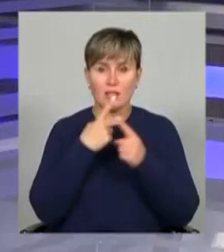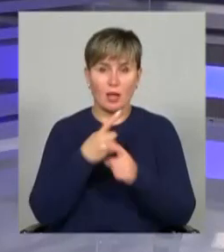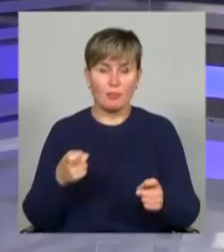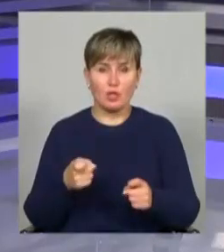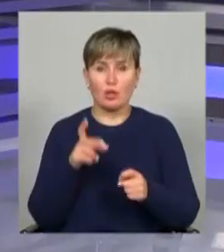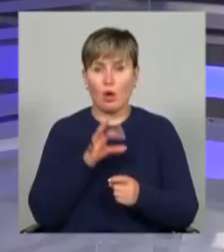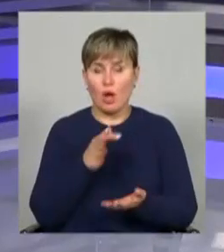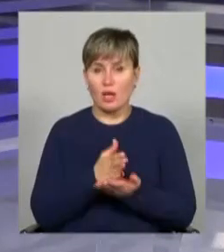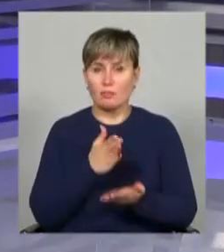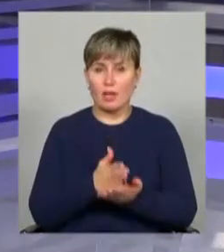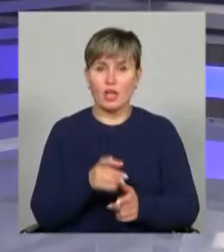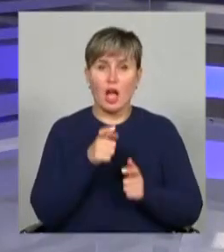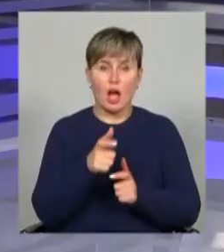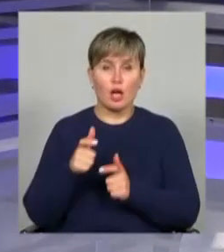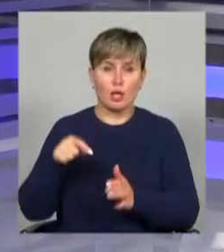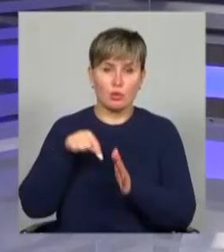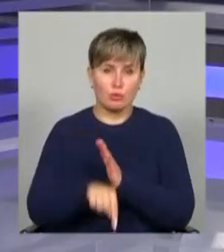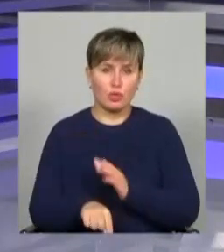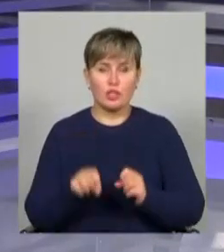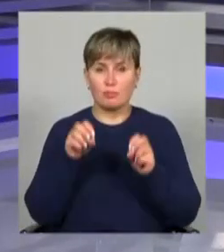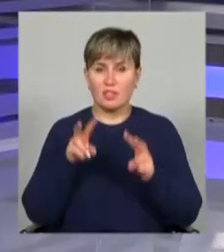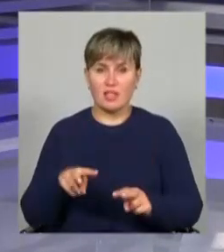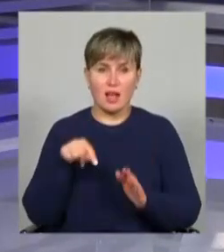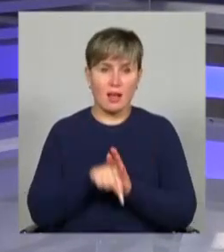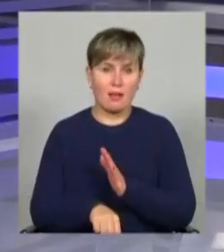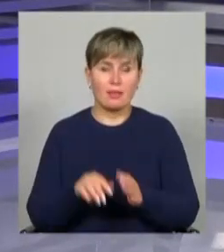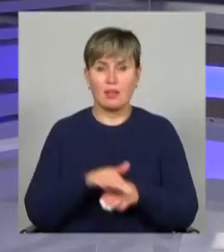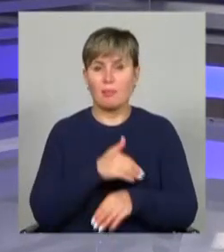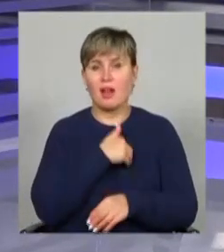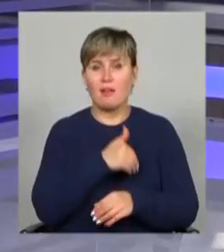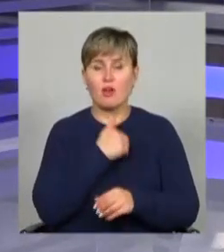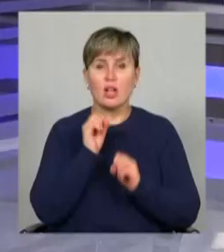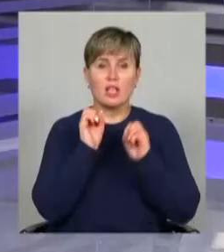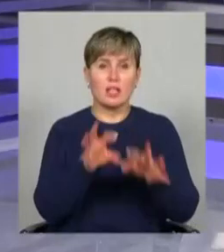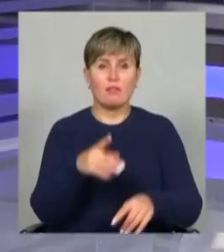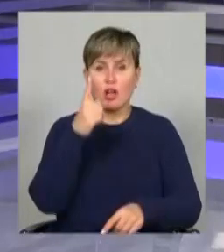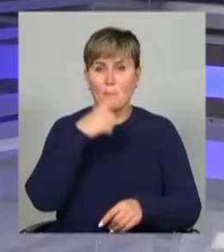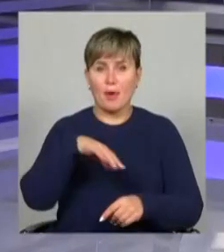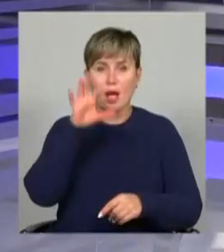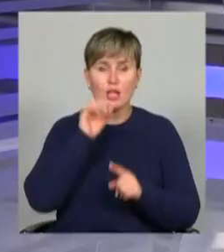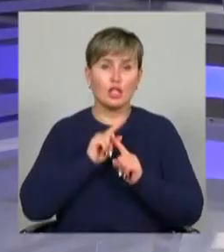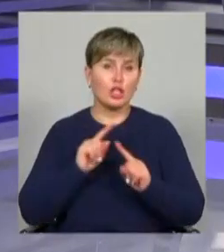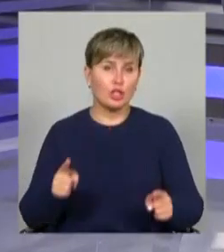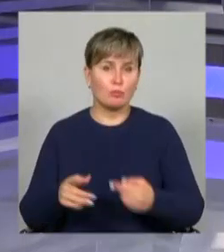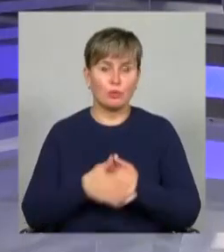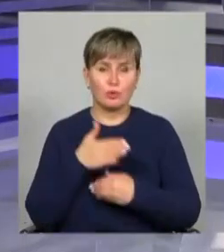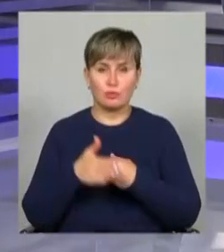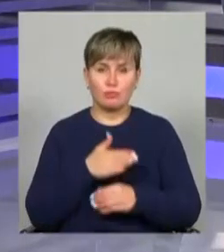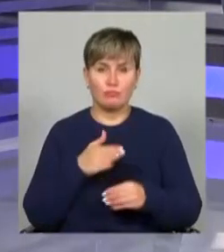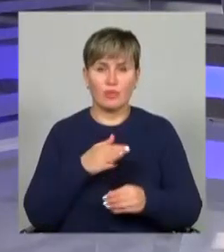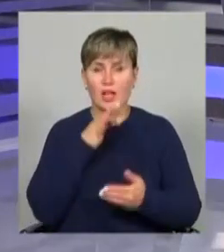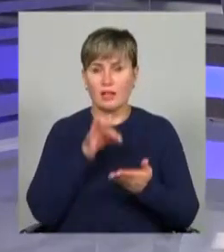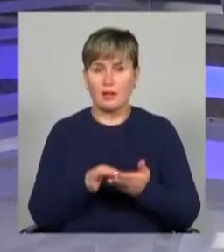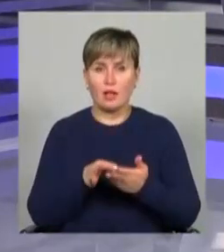о расположении оружия, боеприпасов, специальных средств или добровольно сдавшее его в полицию, не будет привлекаться к уголовной